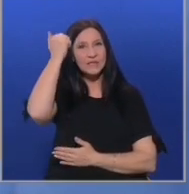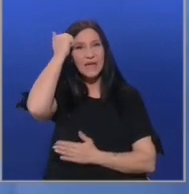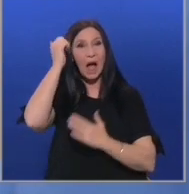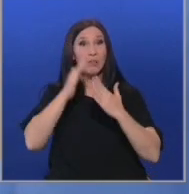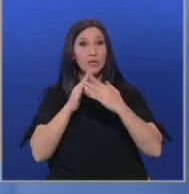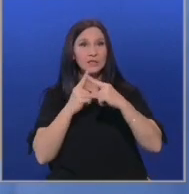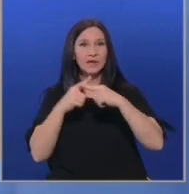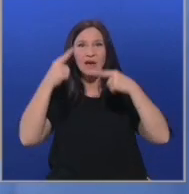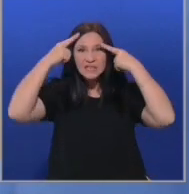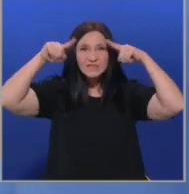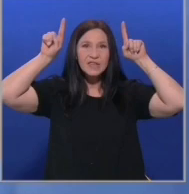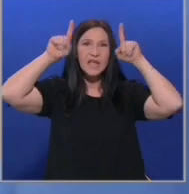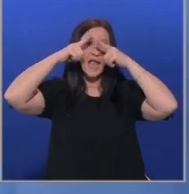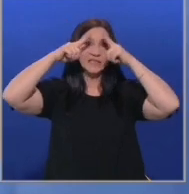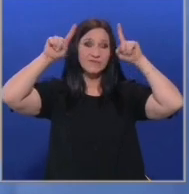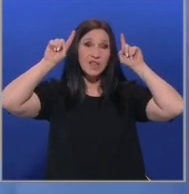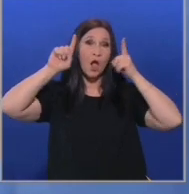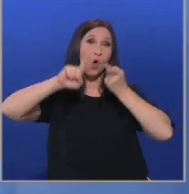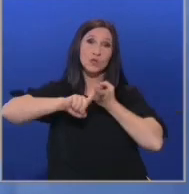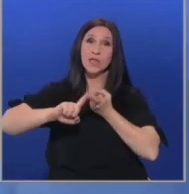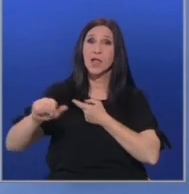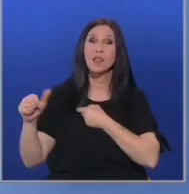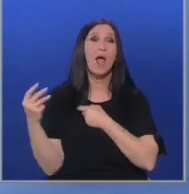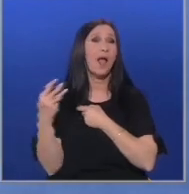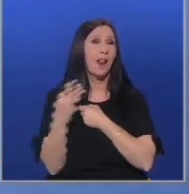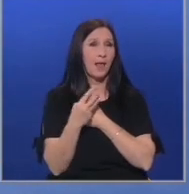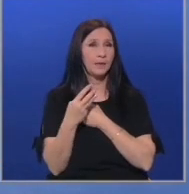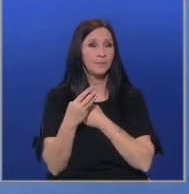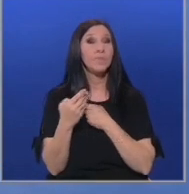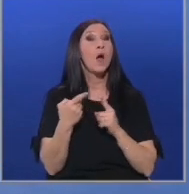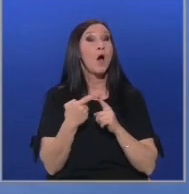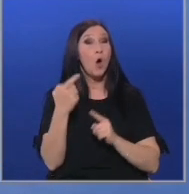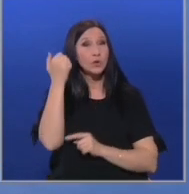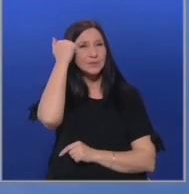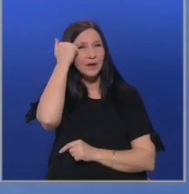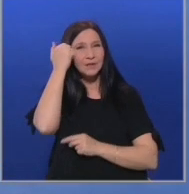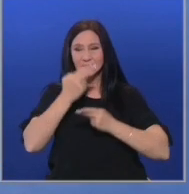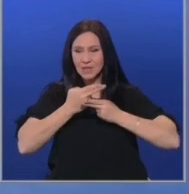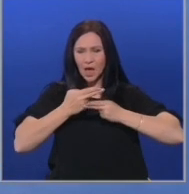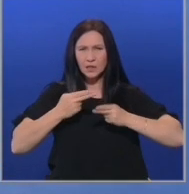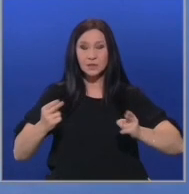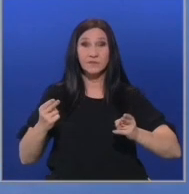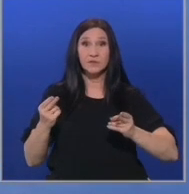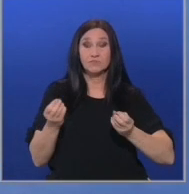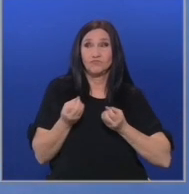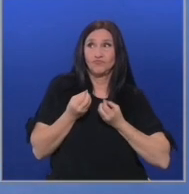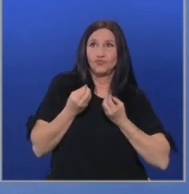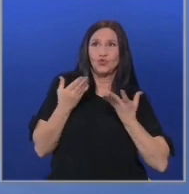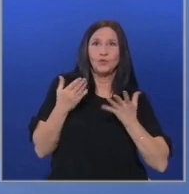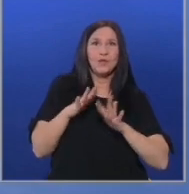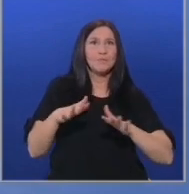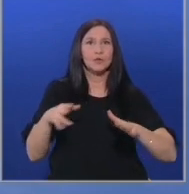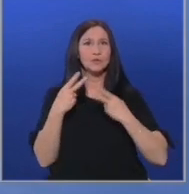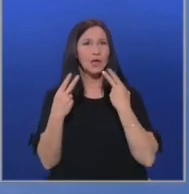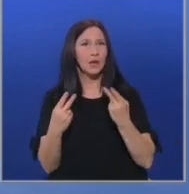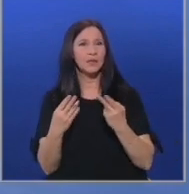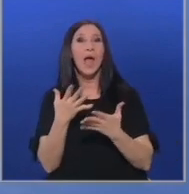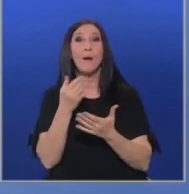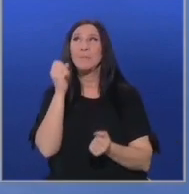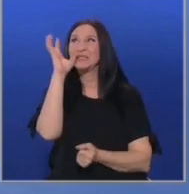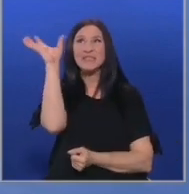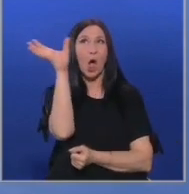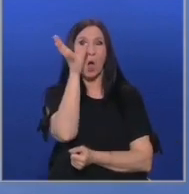църква Свети, Свети, Константин и Елена. От скалите се разкриват чудни морски гледки, а при